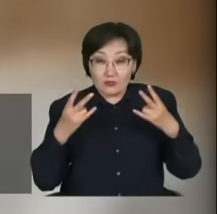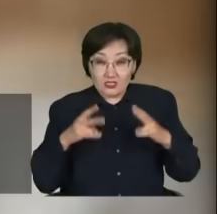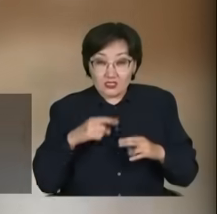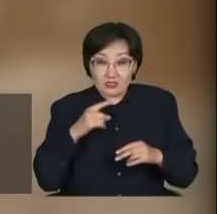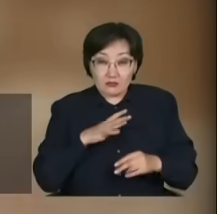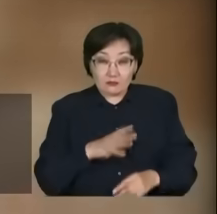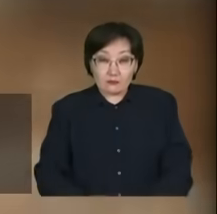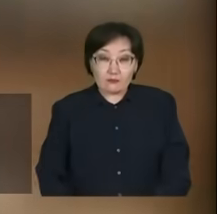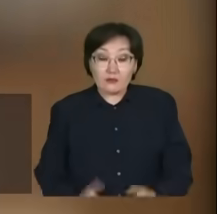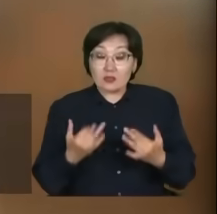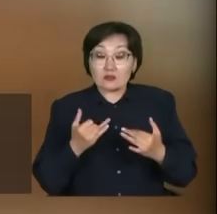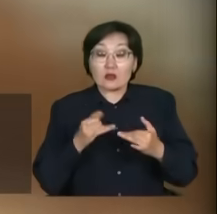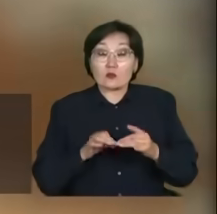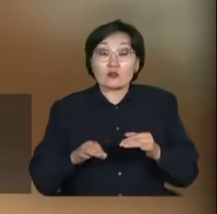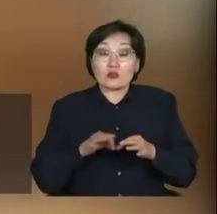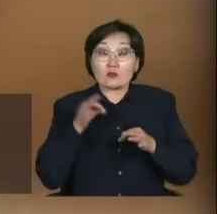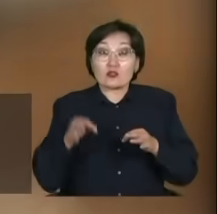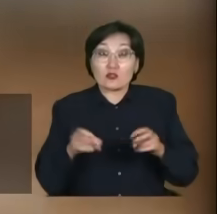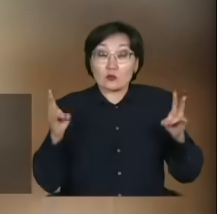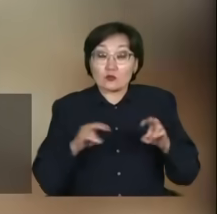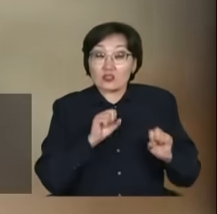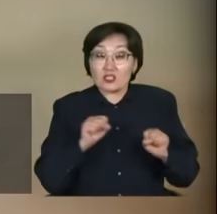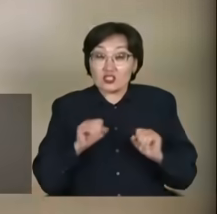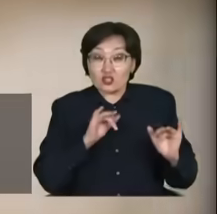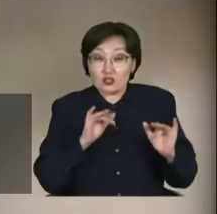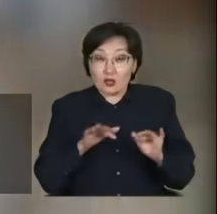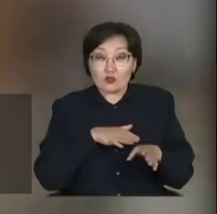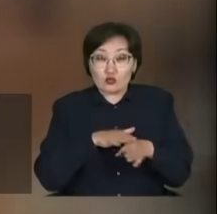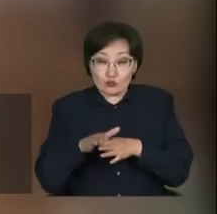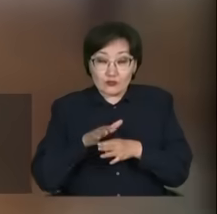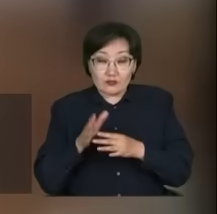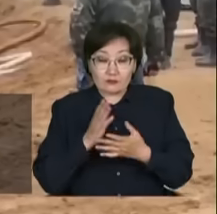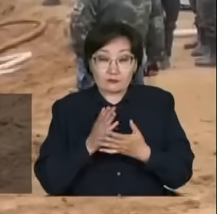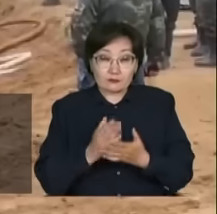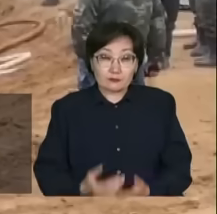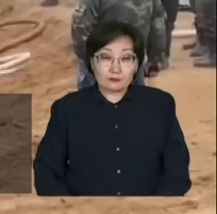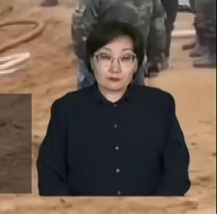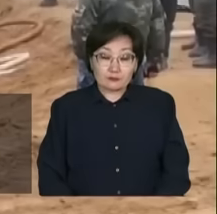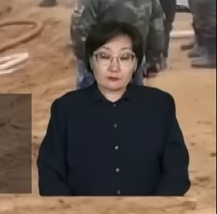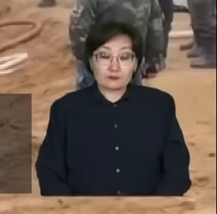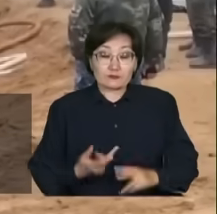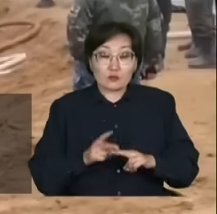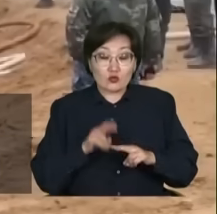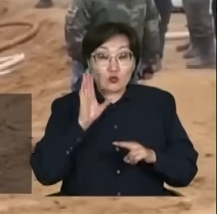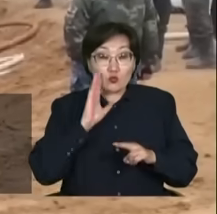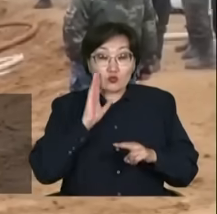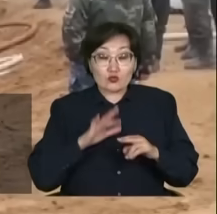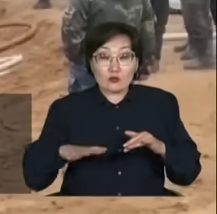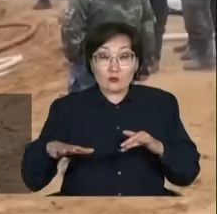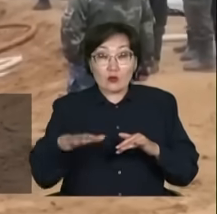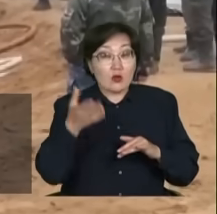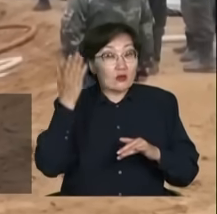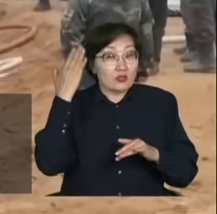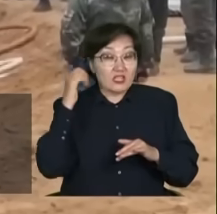екенін жеткізді. Қазір аймақта апаттың алдын алу шаралары тоқтаусыз жүріп жатыр. Бұл су бұрынғы